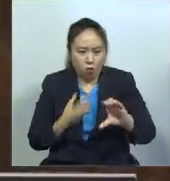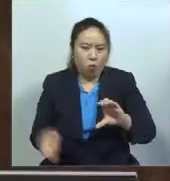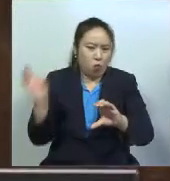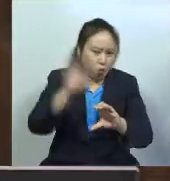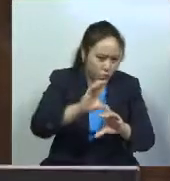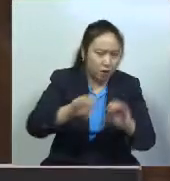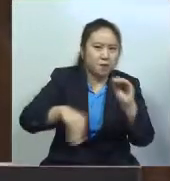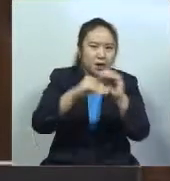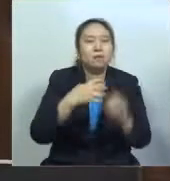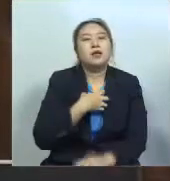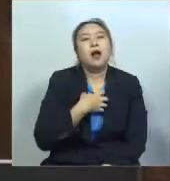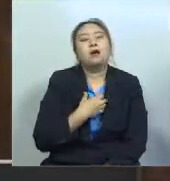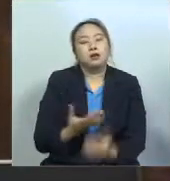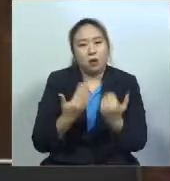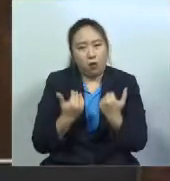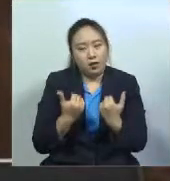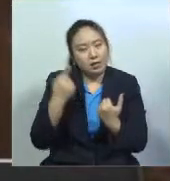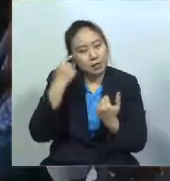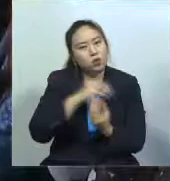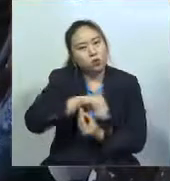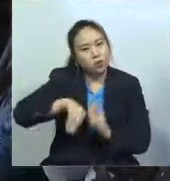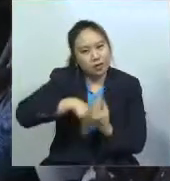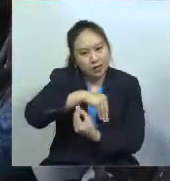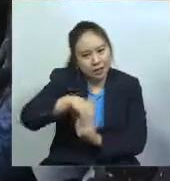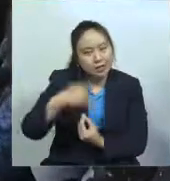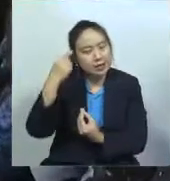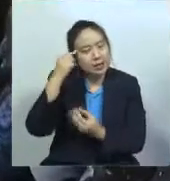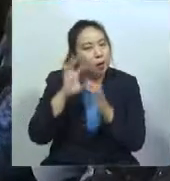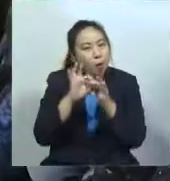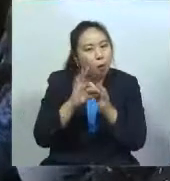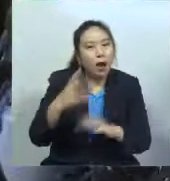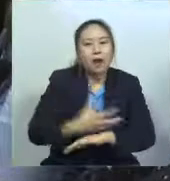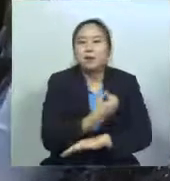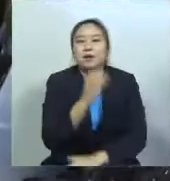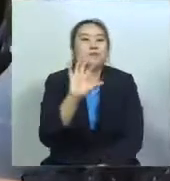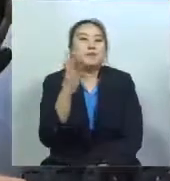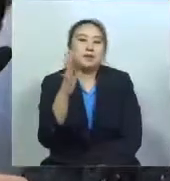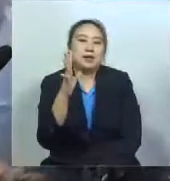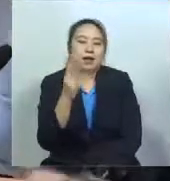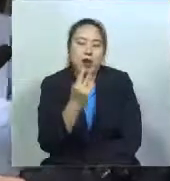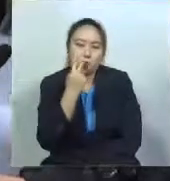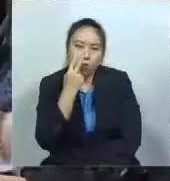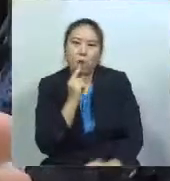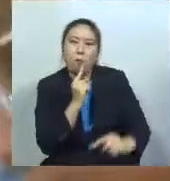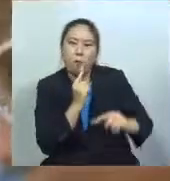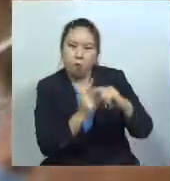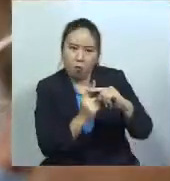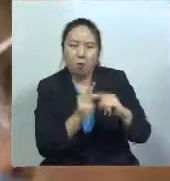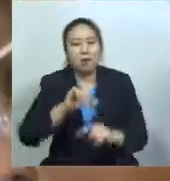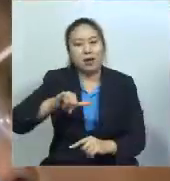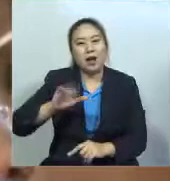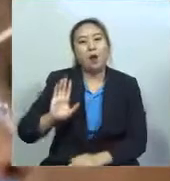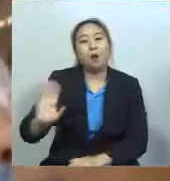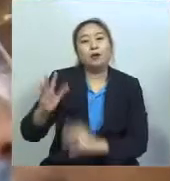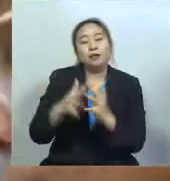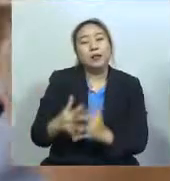กทั้งนี้นักธุรกิจทุกคนไม่มีความกังวลทางการเมืองใดๆทั้งสิ้นและมีสัญญาณที่เป็นบวกที่จะมีบริษัทจากสห